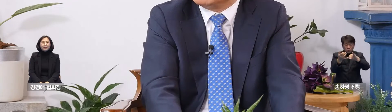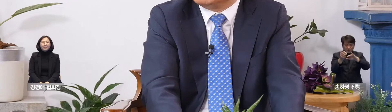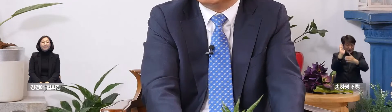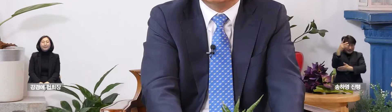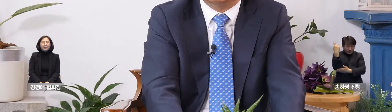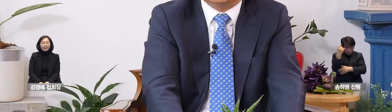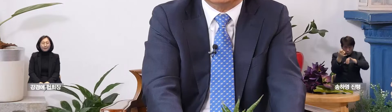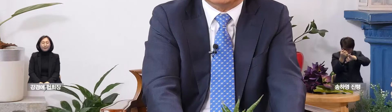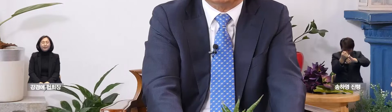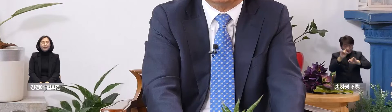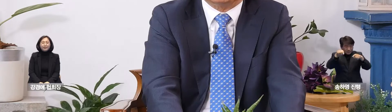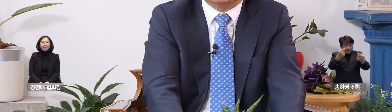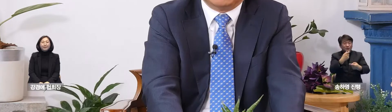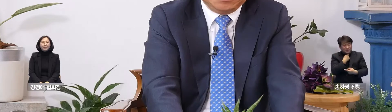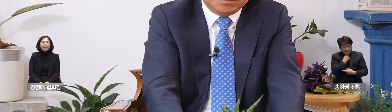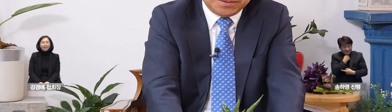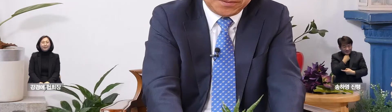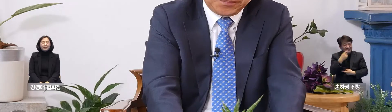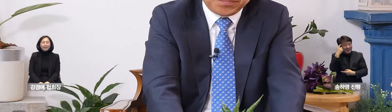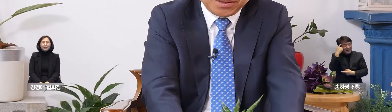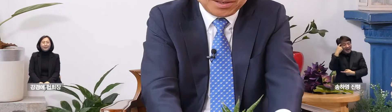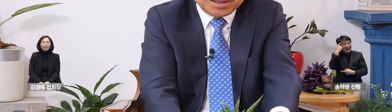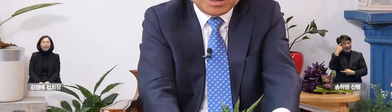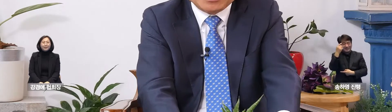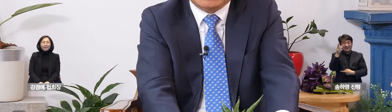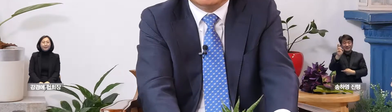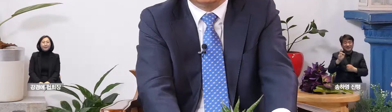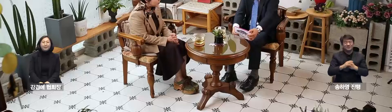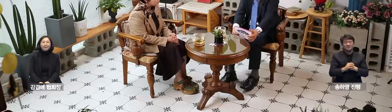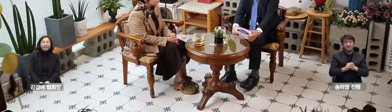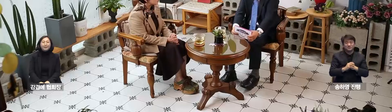되겠다 생각이 들 수 있겠네요. 뭐.